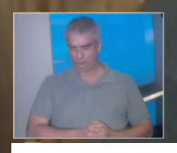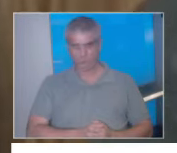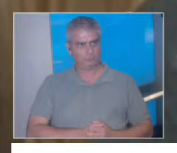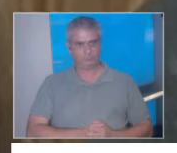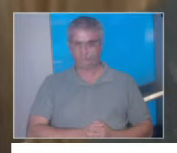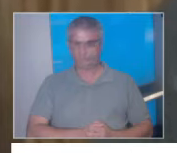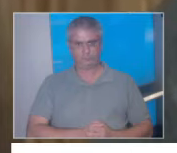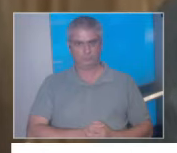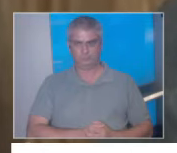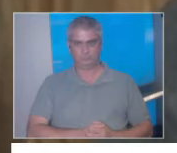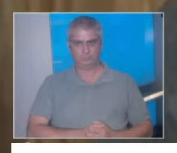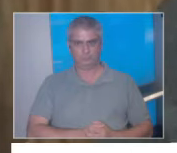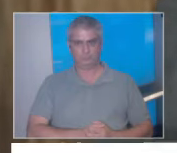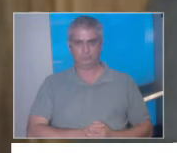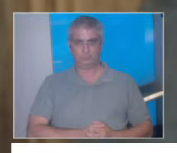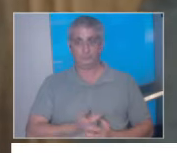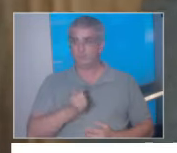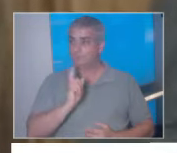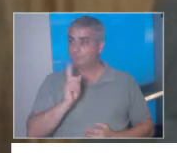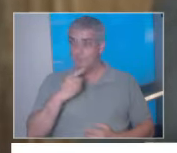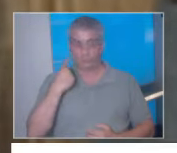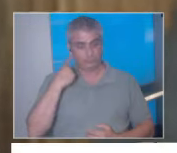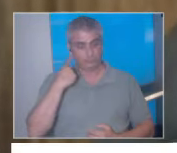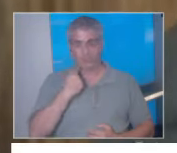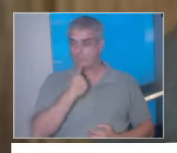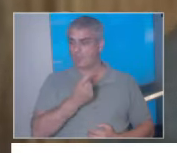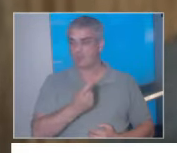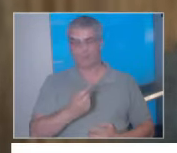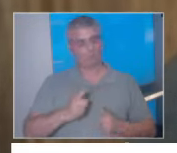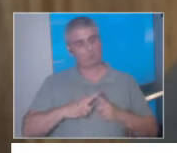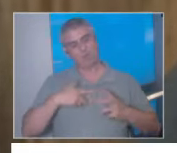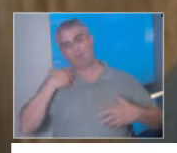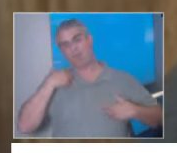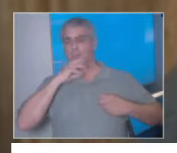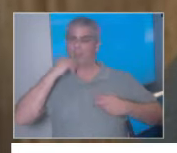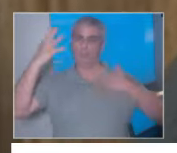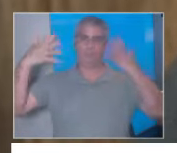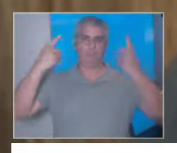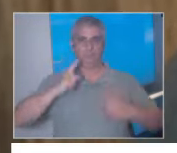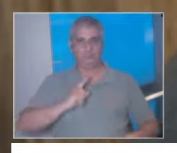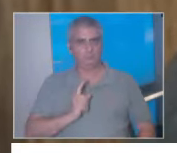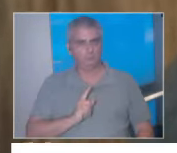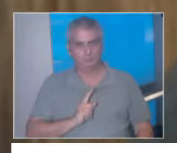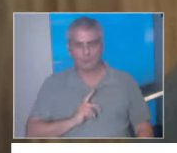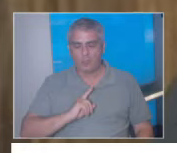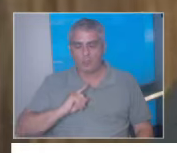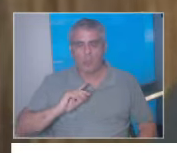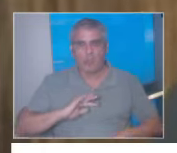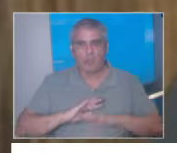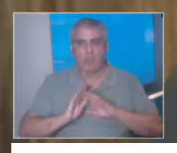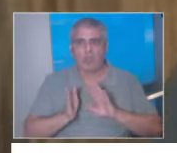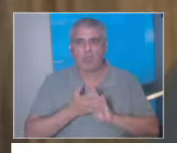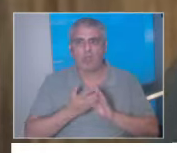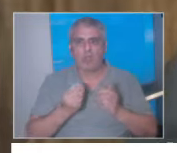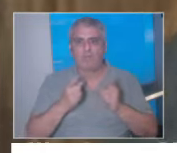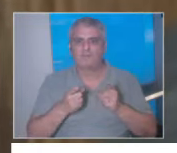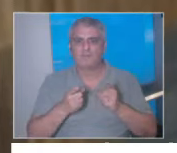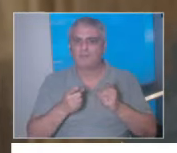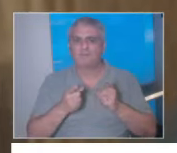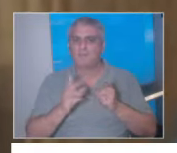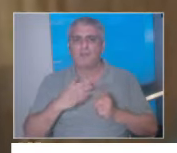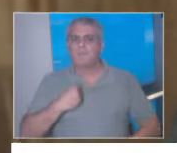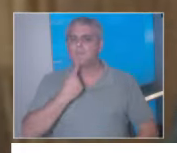ולא להגיב. מישהו ישמע, יגיד, דמגוגיה, אני אומר. כל הדברים. אז מה